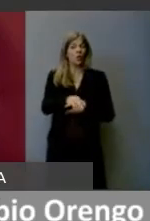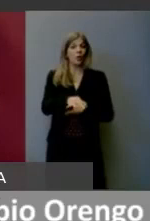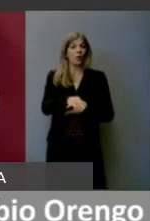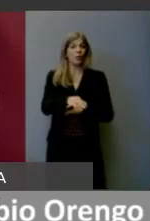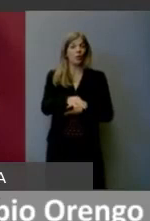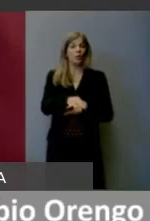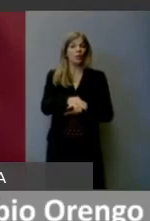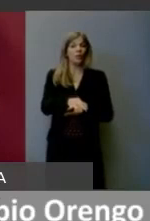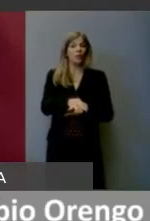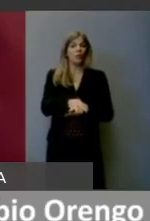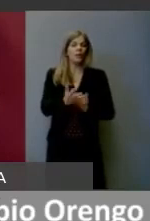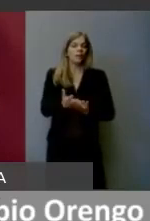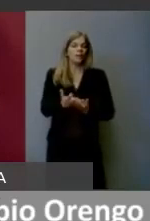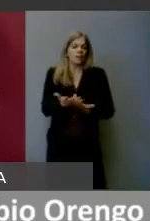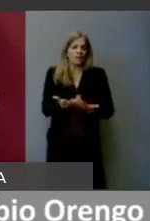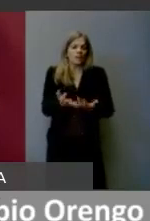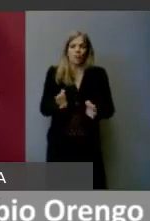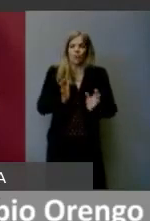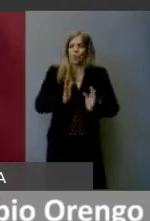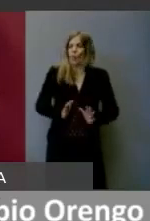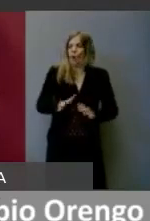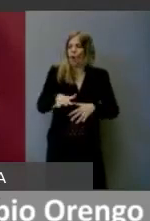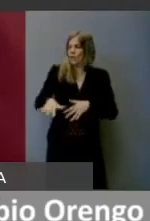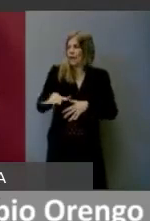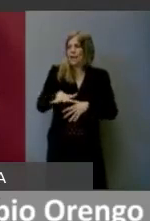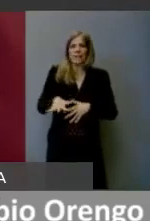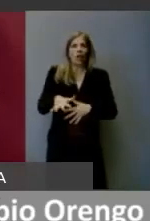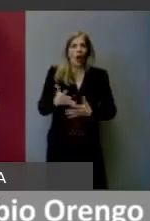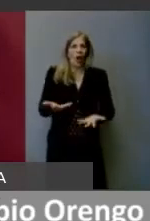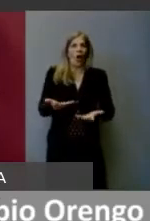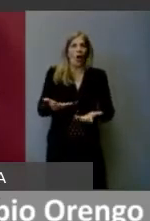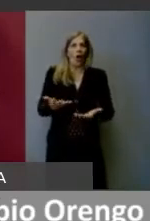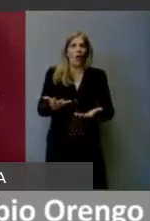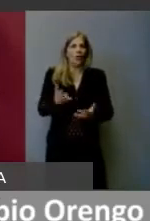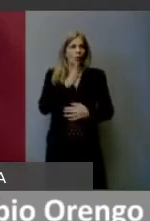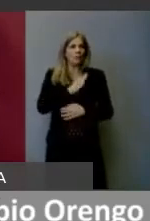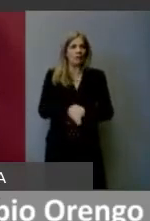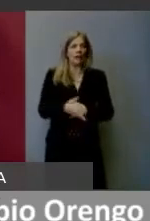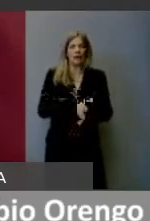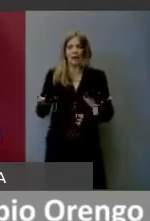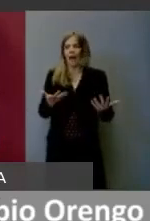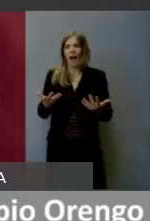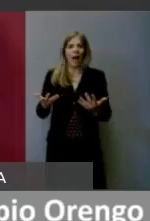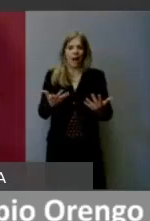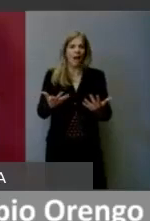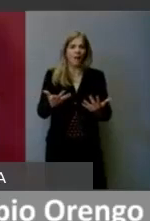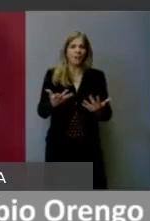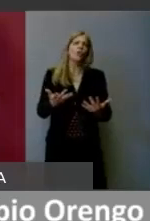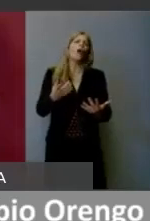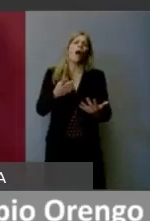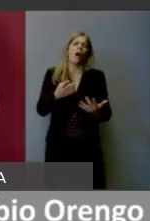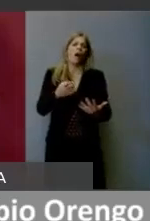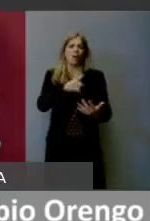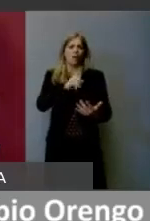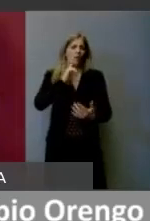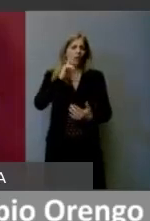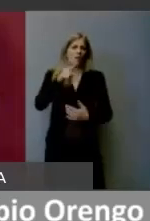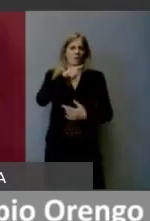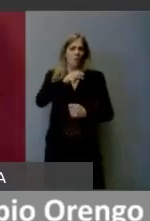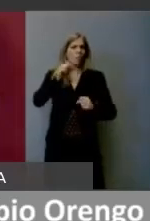nella loro territorialità sono i soggetti che hanno maggiore titolarità, se vogliamo, anche